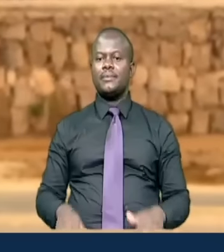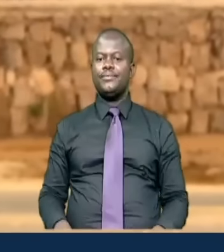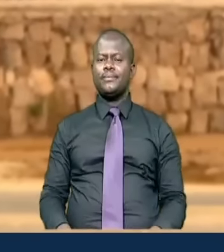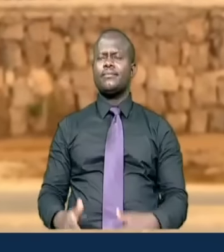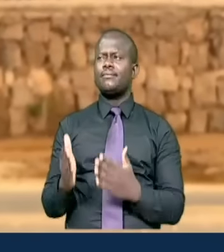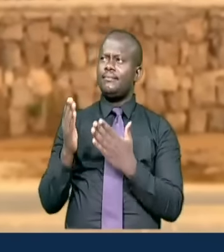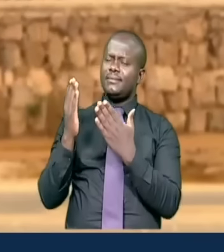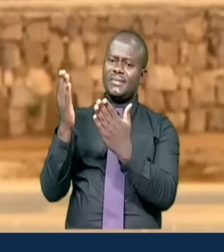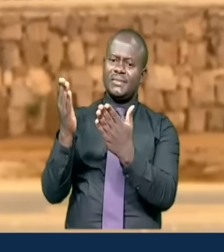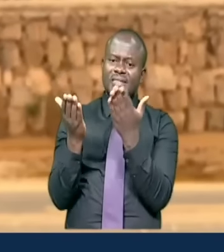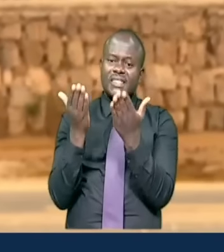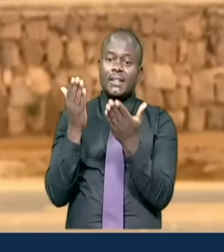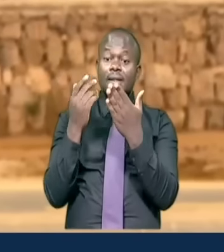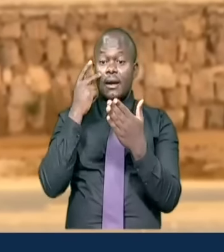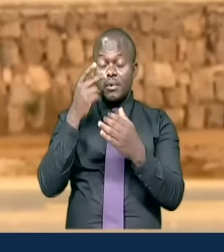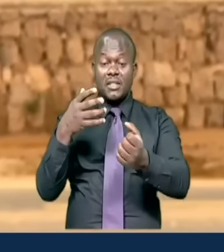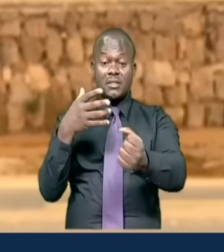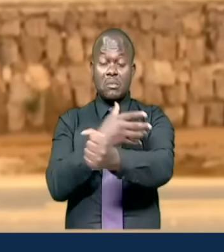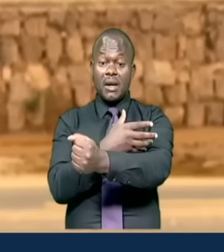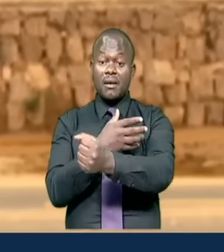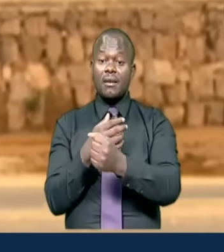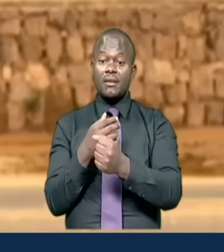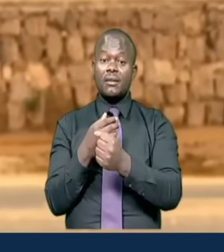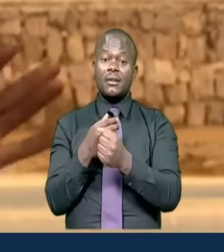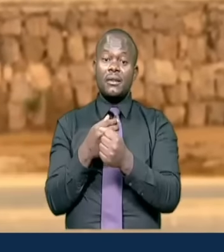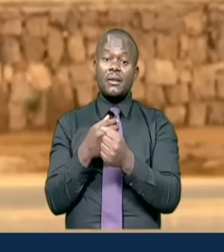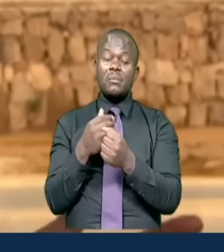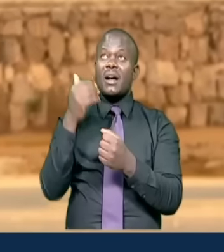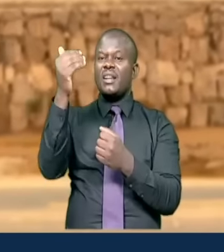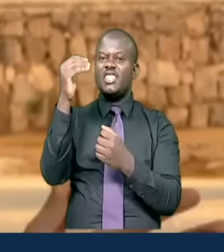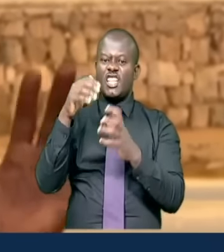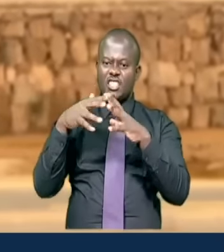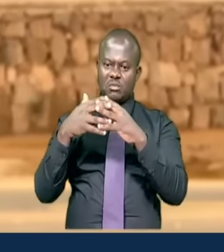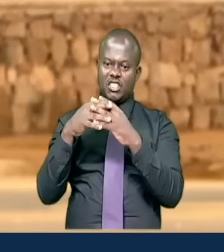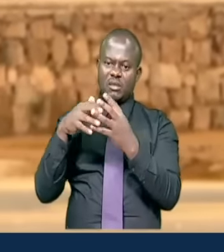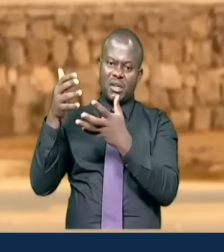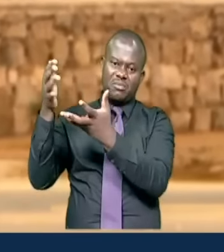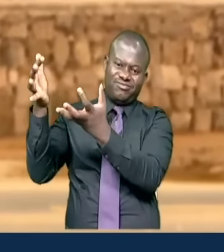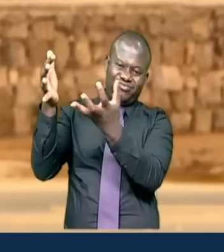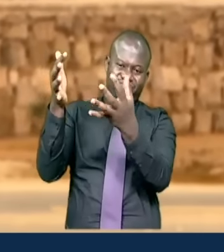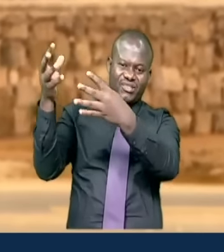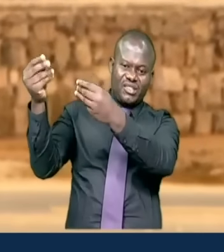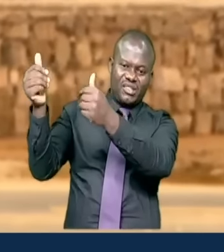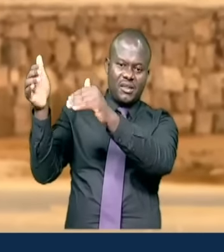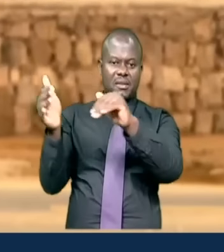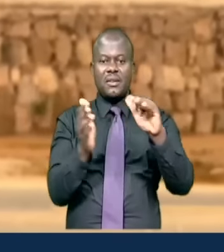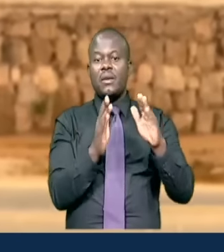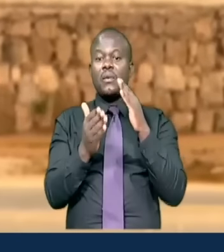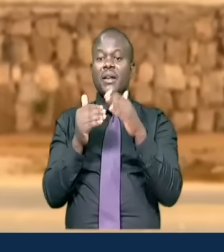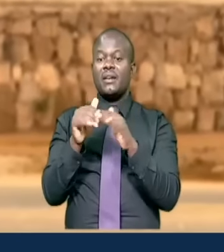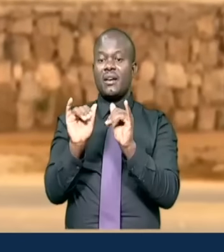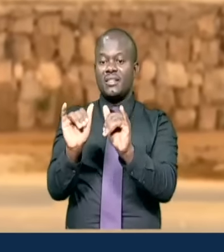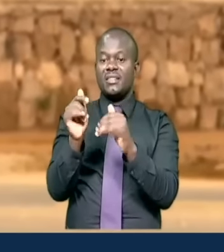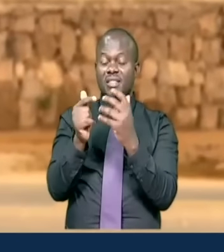kereka byibuze habonetse imbaraga y'ubushobozi akazana nk'imashini biriya byose byagize bakabimanura, wenda agasigara